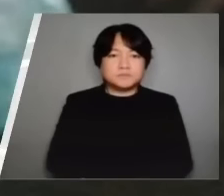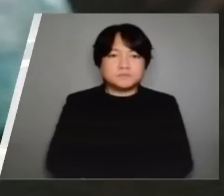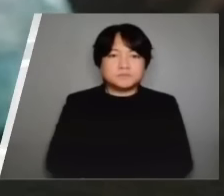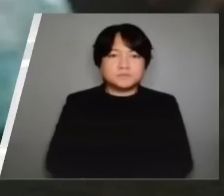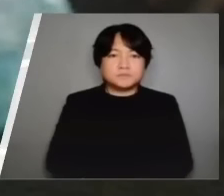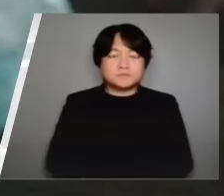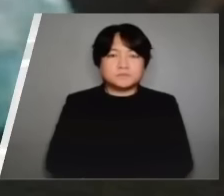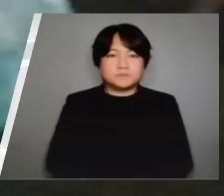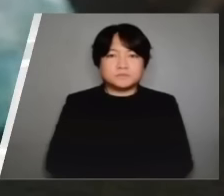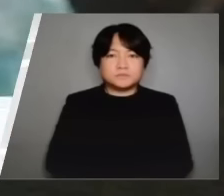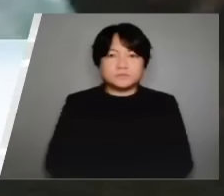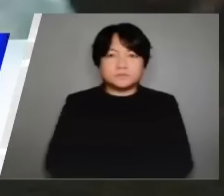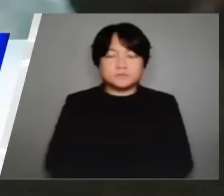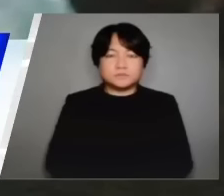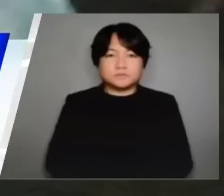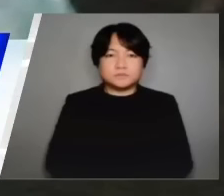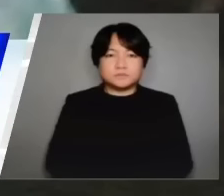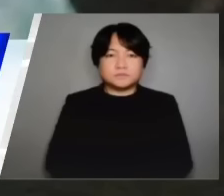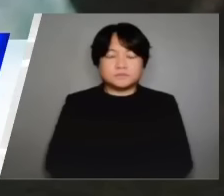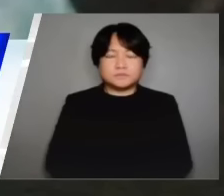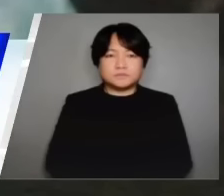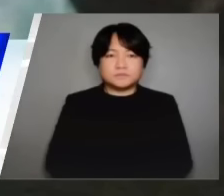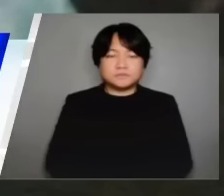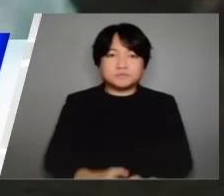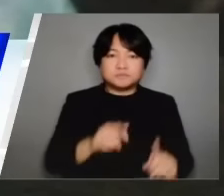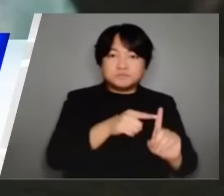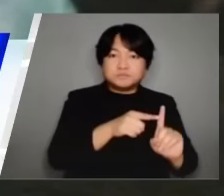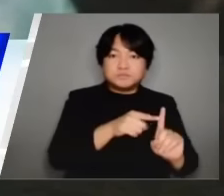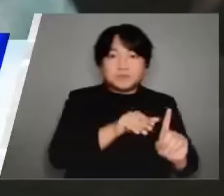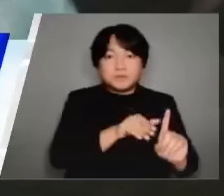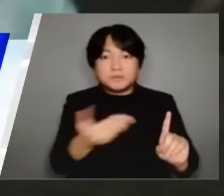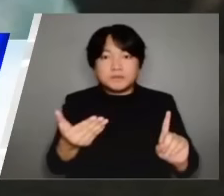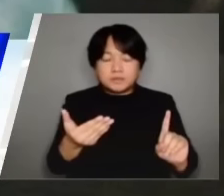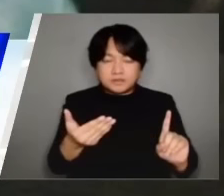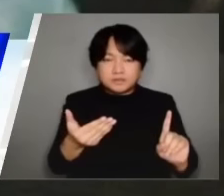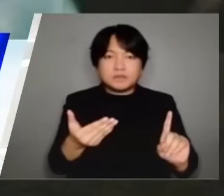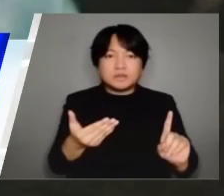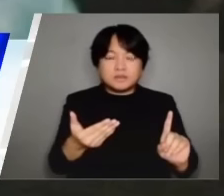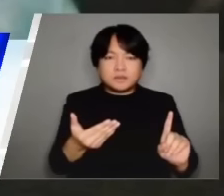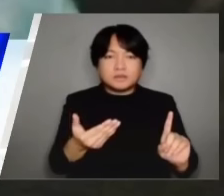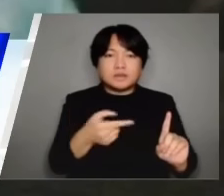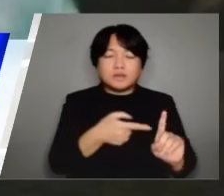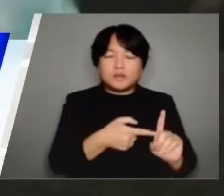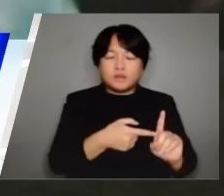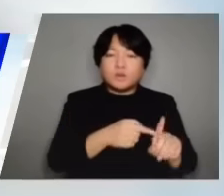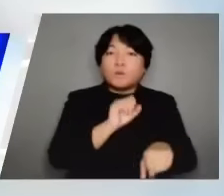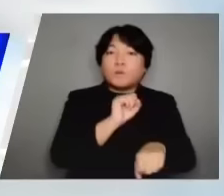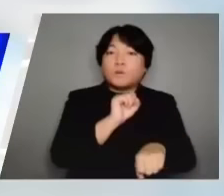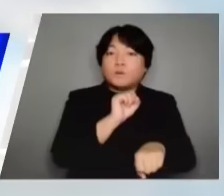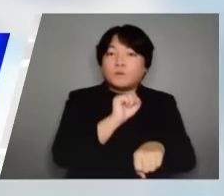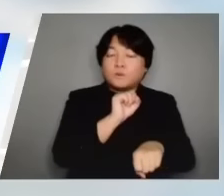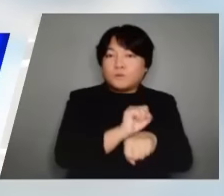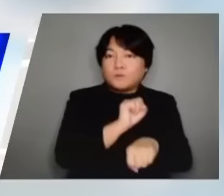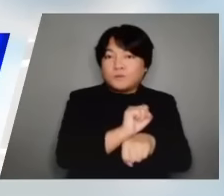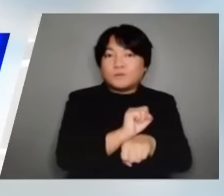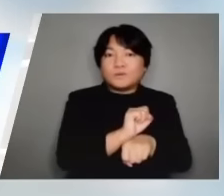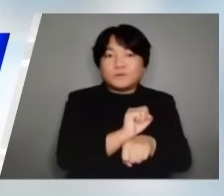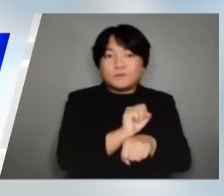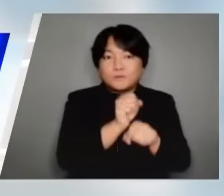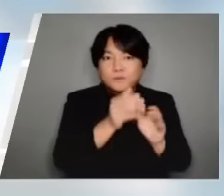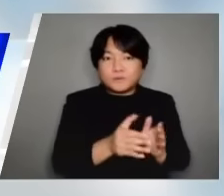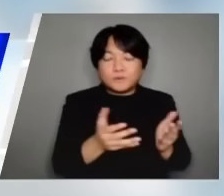Visayas nasa way habang ginagamot sa ospital ang 36 anyos na construction worker sa suyo iloco Sur sinaksak umano siya